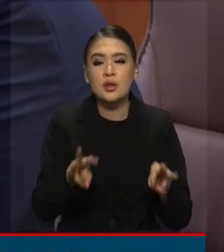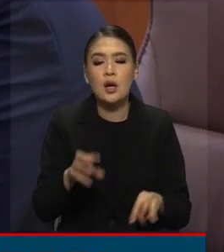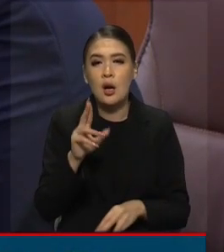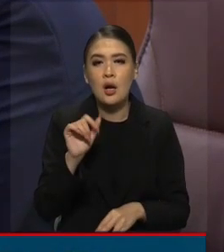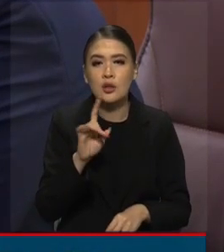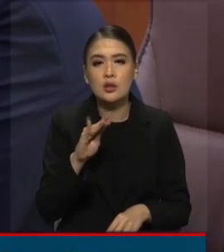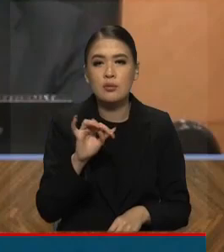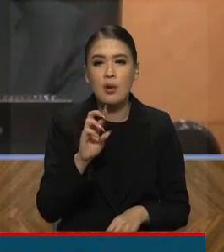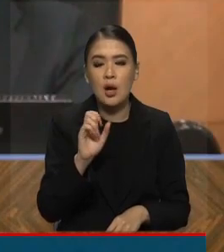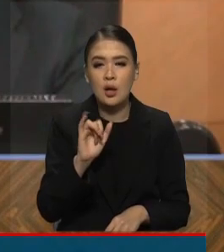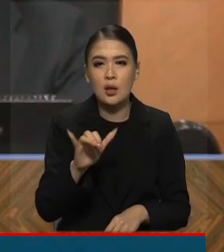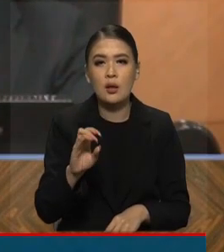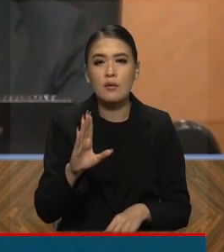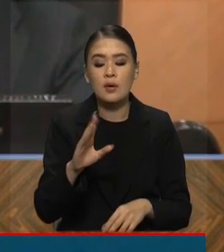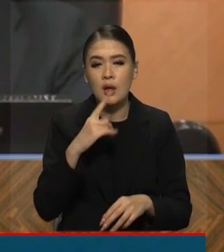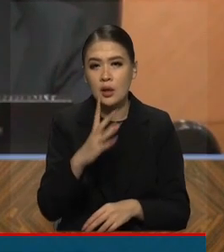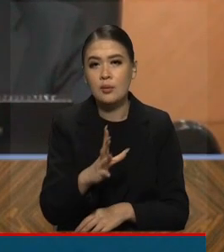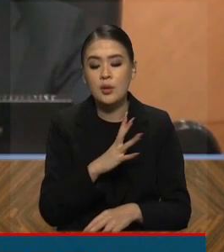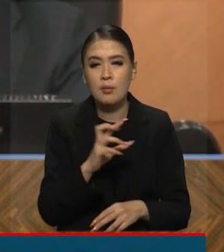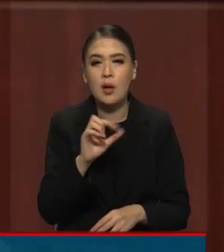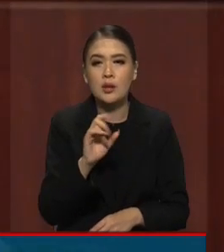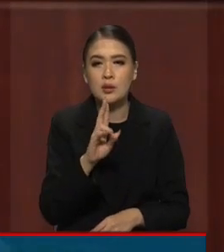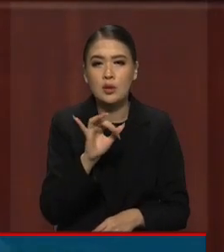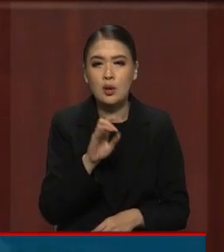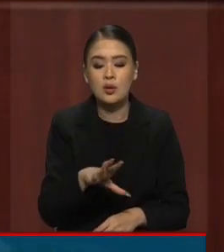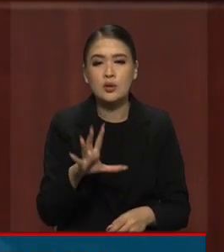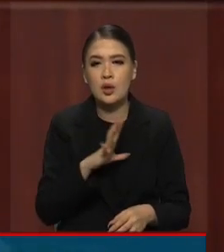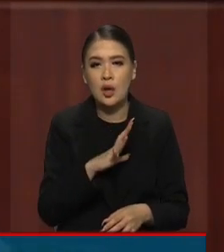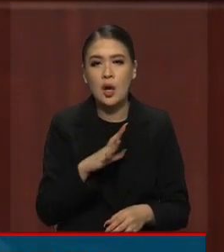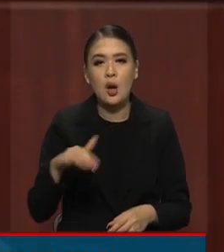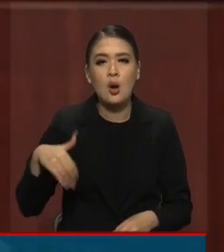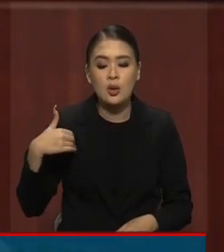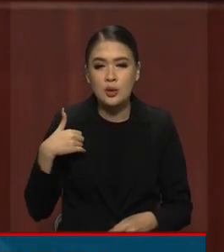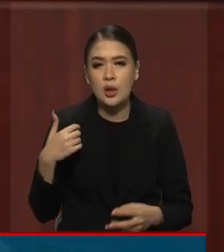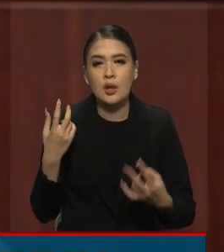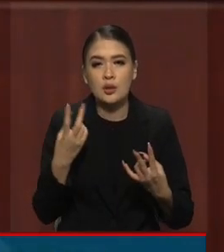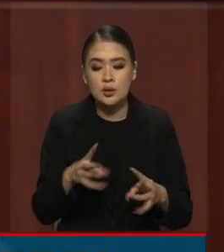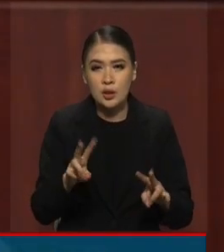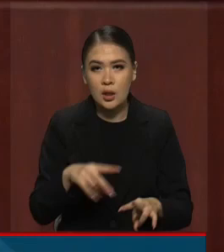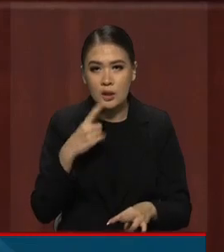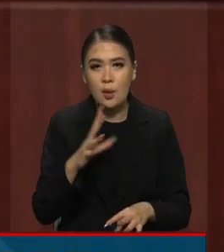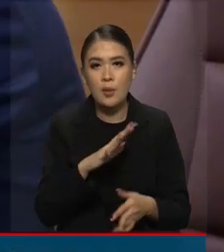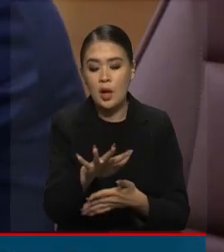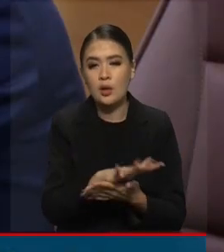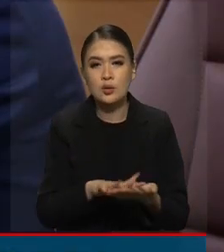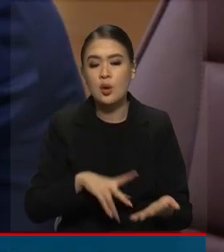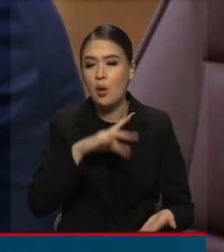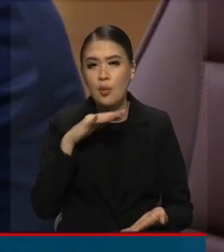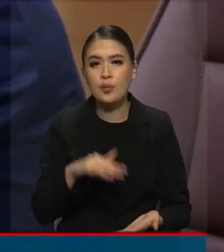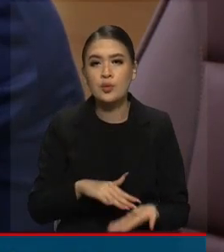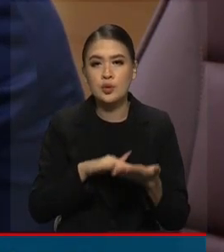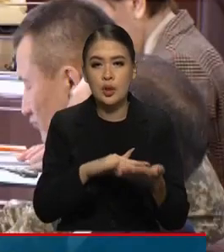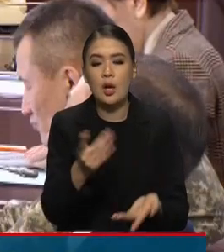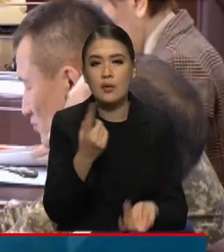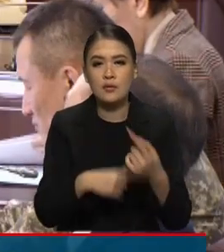борышкерлер кейбір заңнамалық кедергі салдарынан банкроттық рәсімді кеңінен қолдана алмай отырғанын айтады. Салдарынан арызданушылардың көбінің өтініші кері